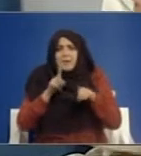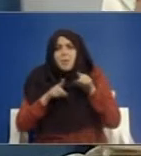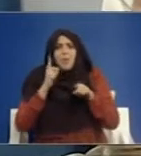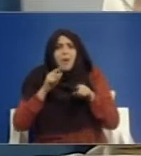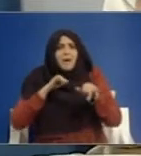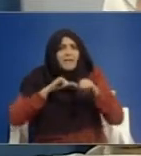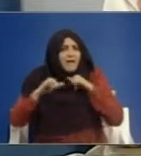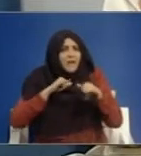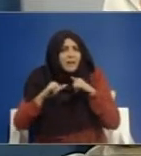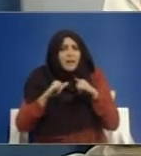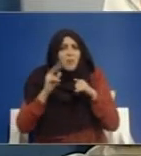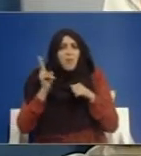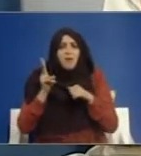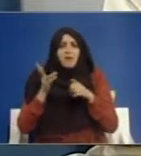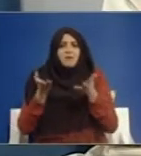التحايل؟